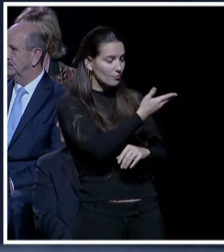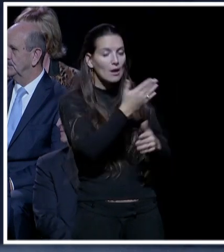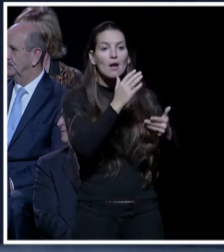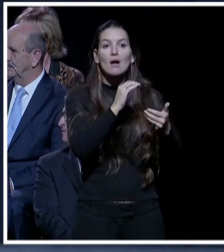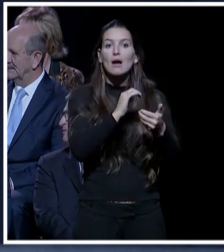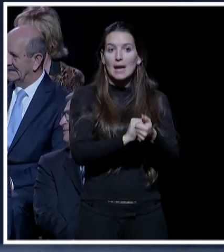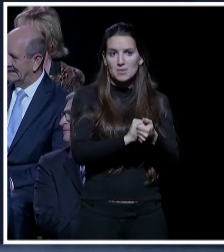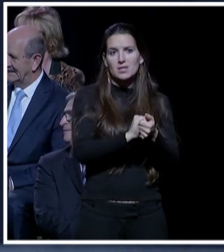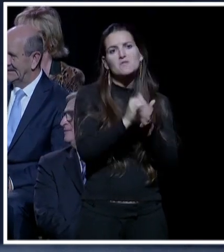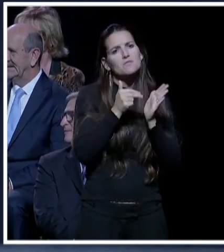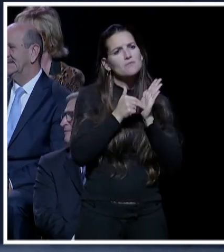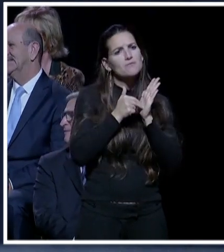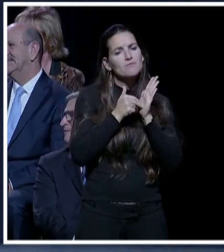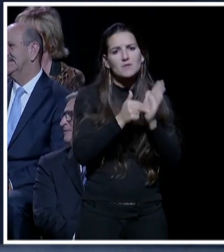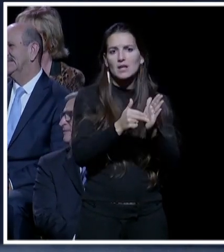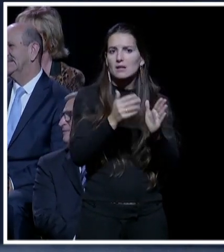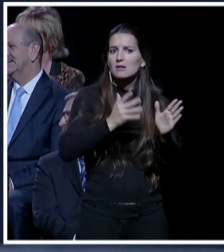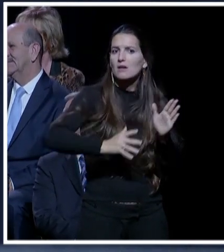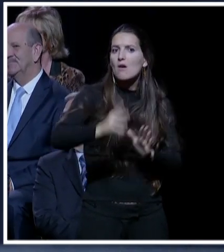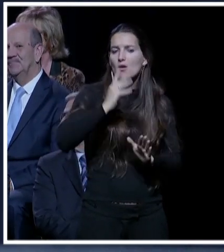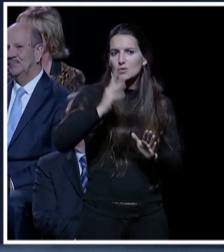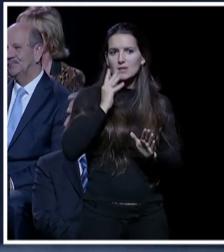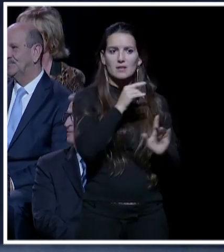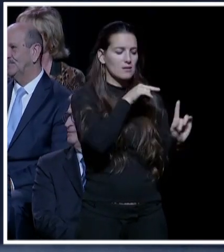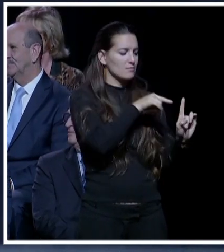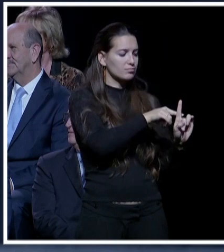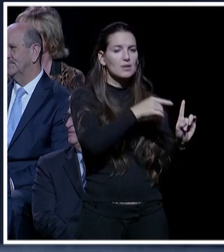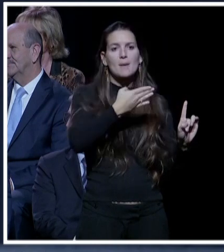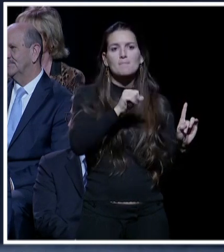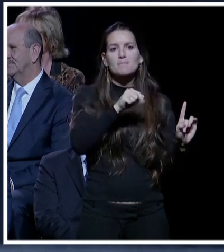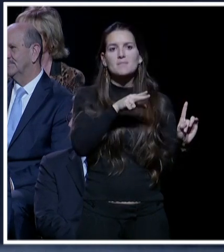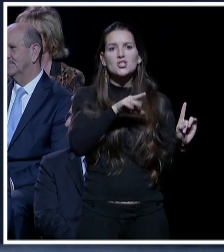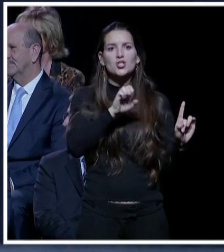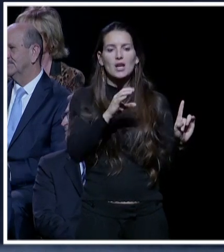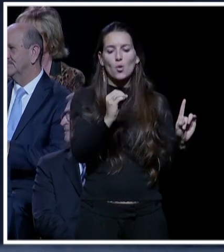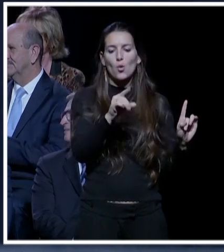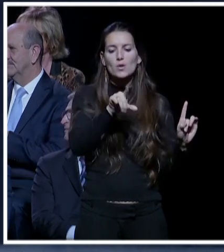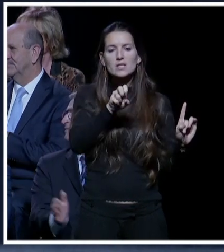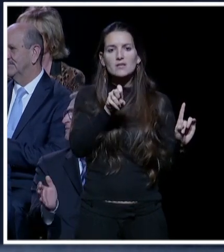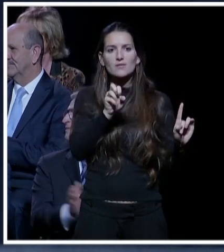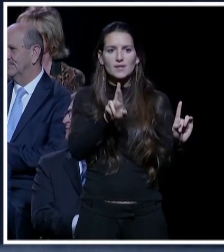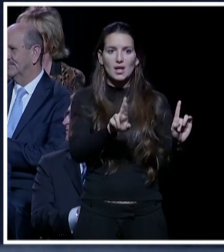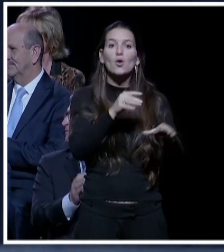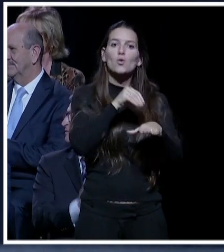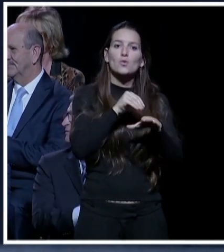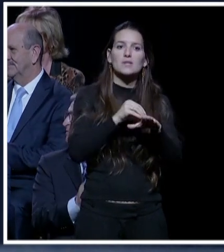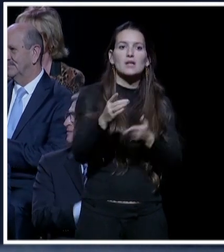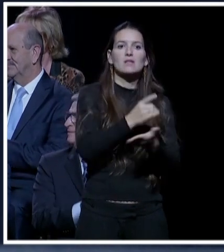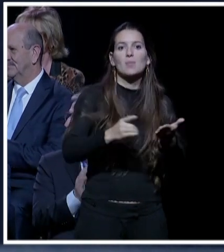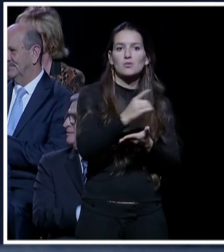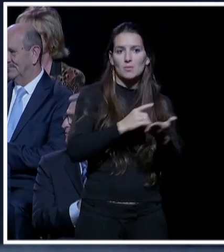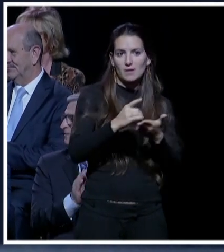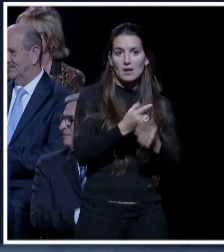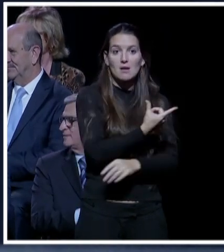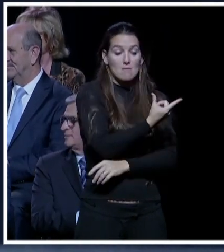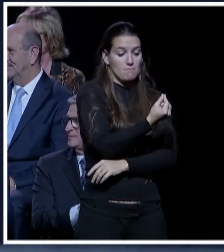Une amie fidèle et ancienne aussi, Michèle Olivier, qui est conseillère départementale, qui est le